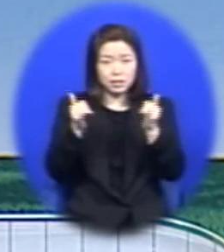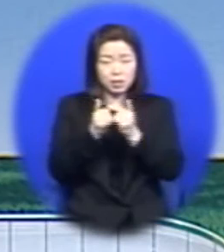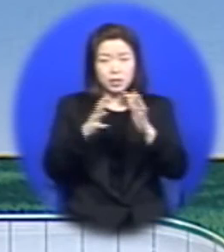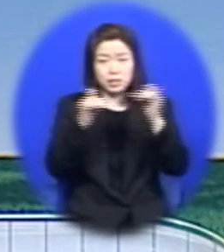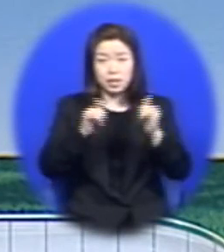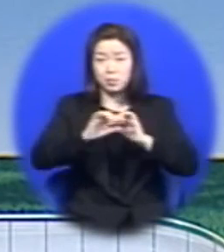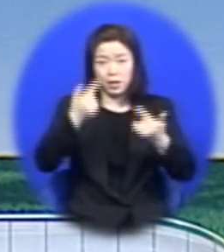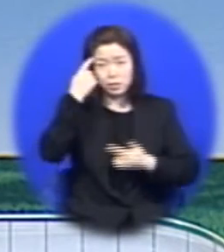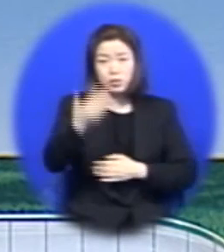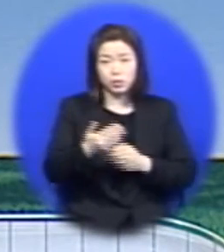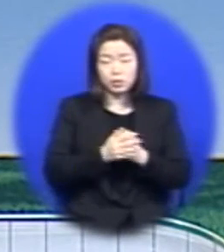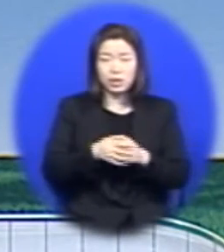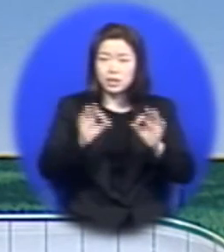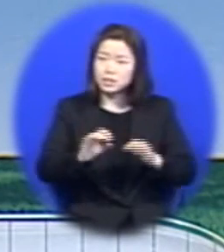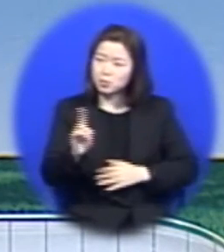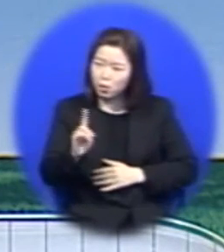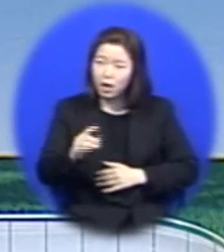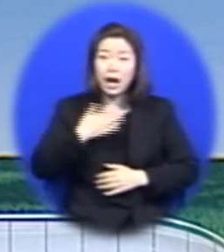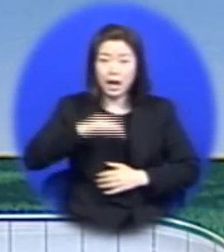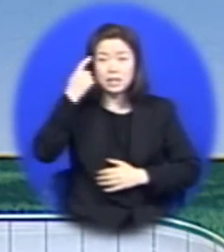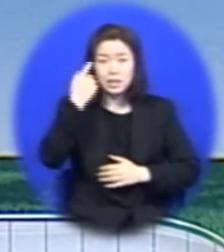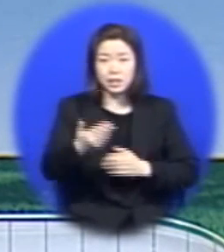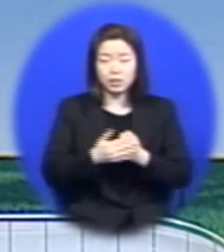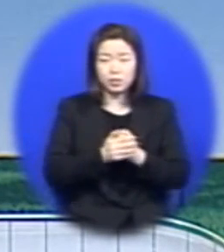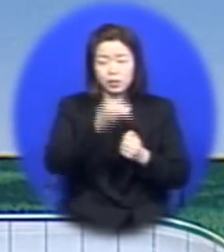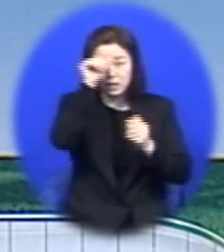이제는 좀 알만큼 알잖아요, 인생을.